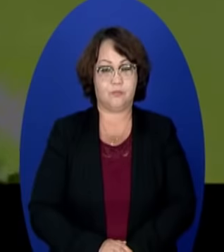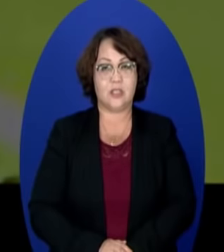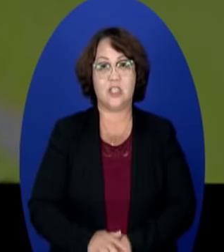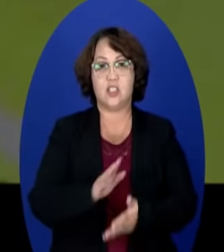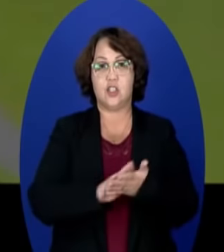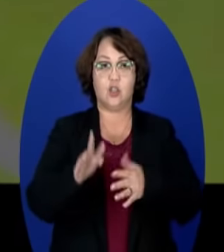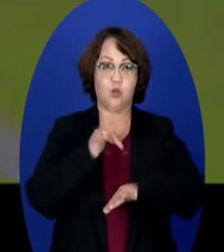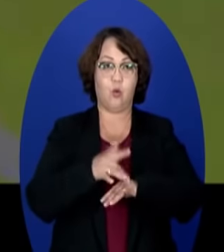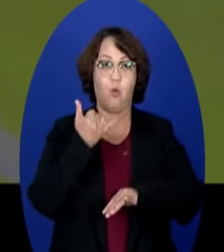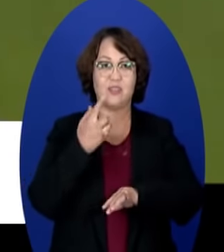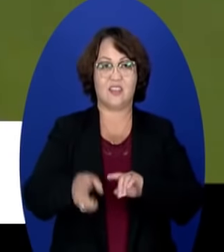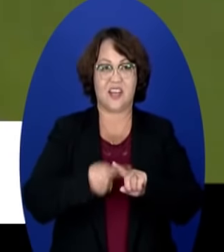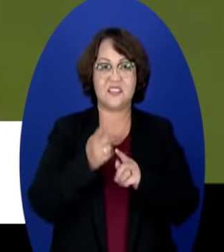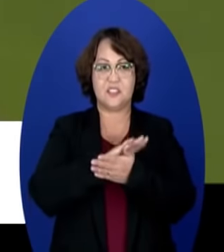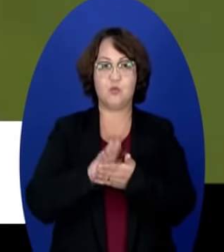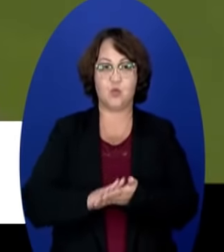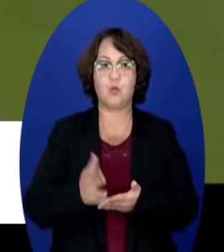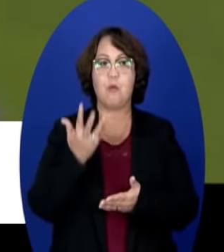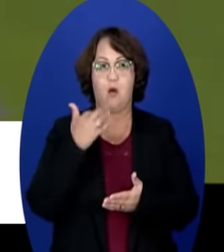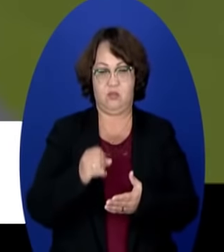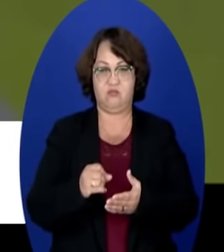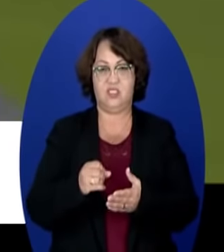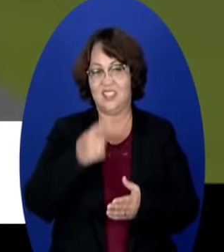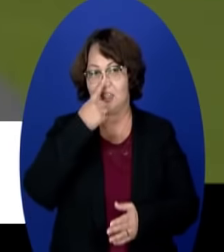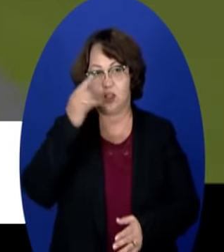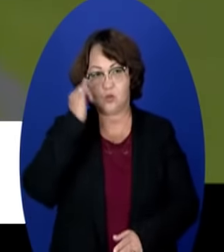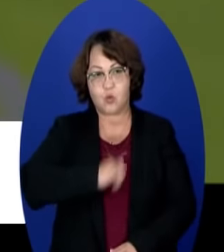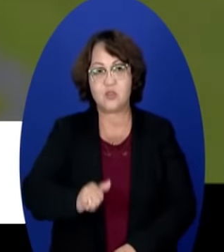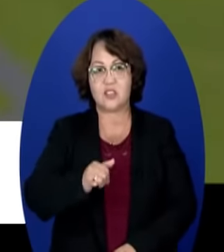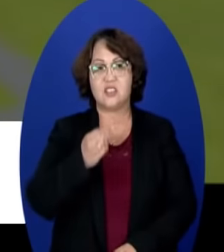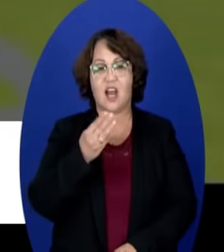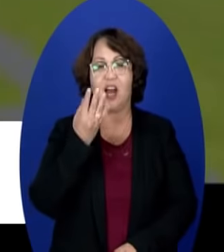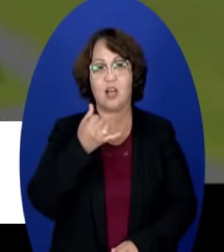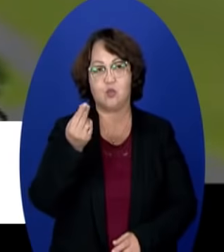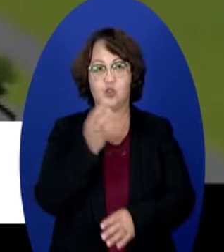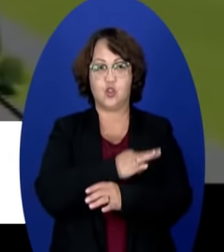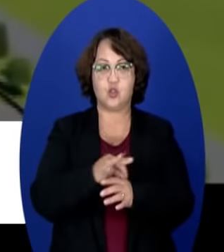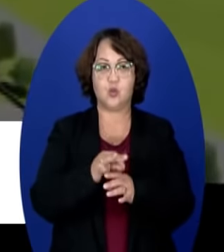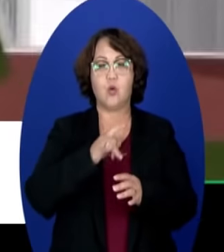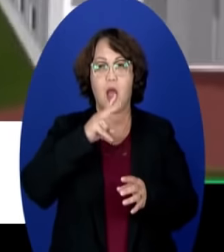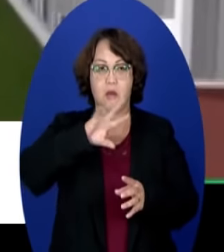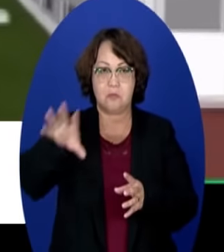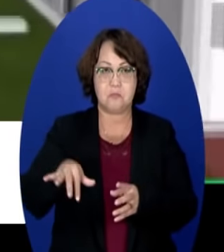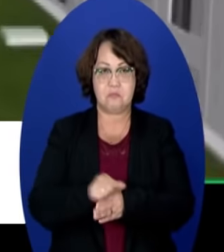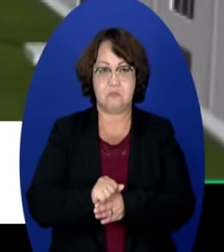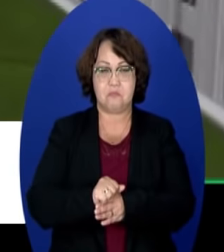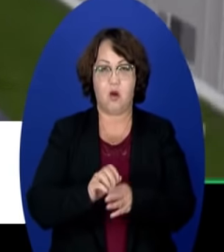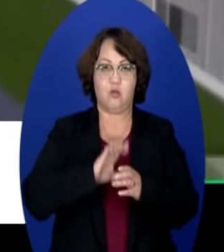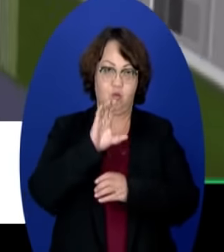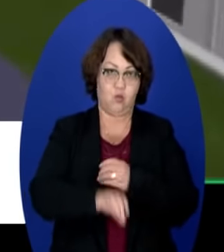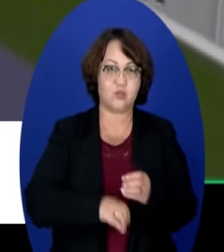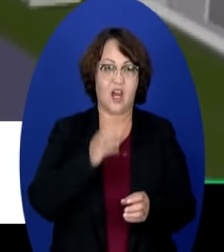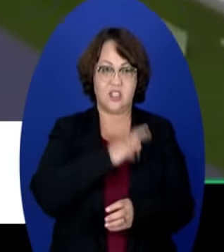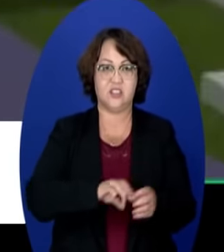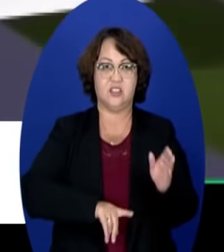Шин төв цэвэрлэх байгууламжийн зураг төслийг Бүгд Найрамдах Хятад ард улсын Шанхайн зураг төслийн хүрээлэн боловсруулсан байна. Зураг төсөлд олон улсад